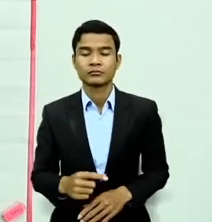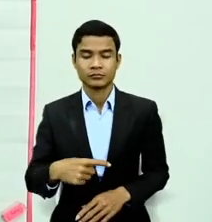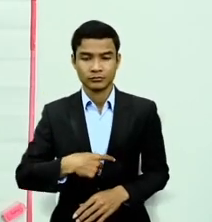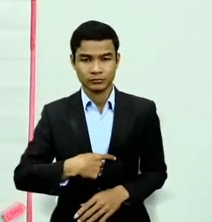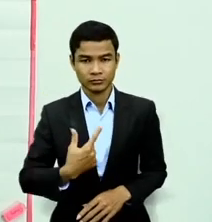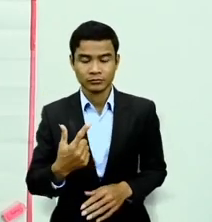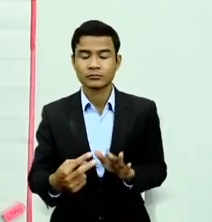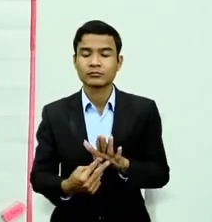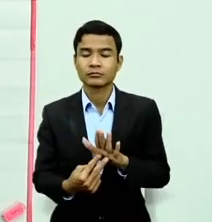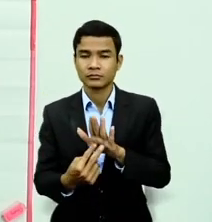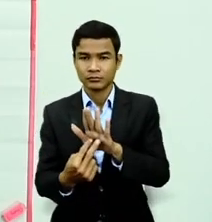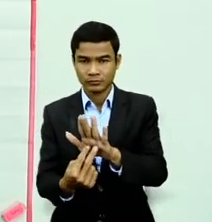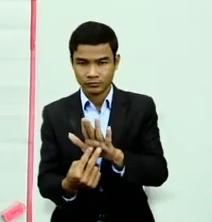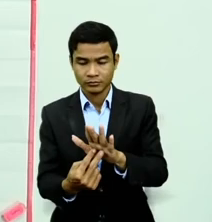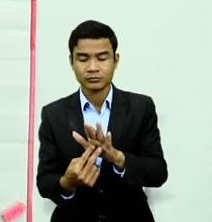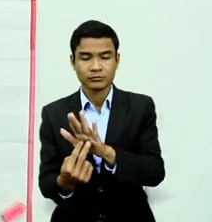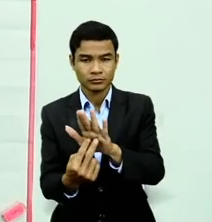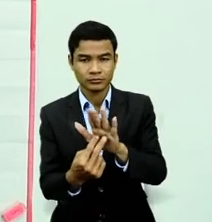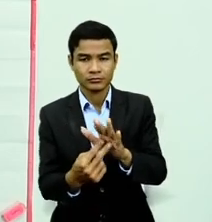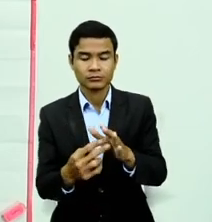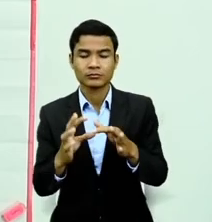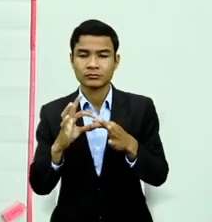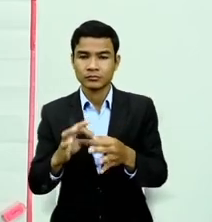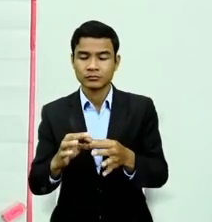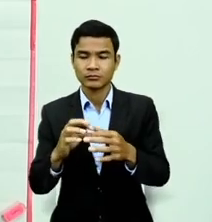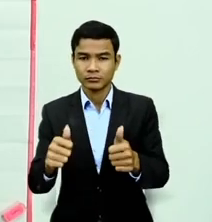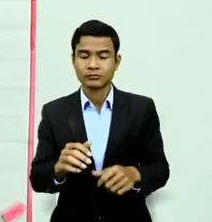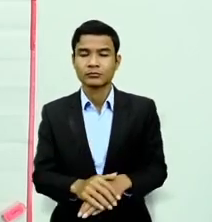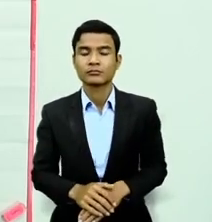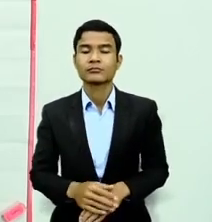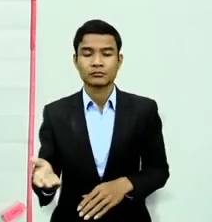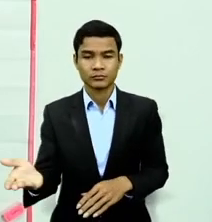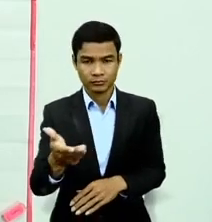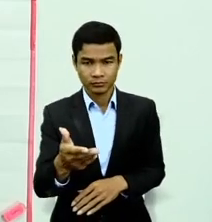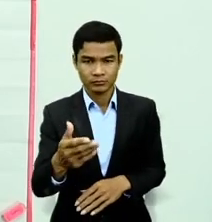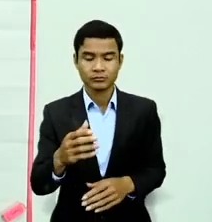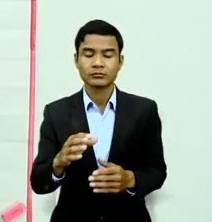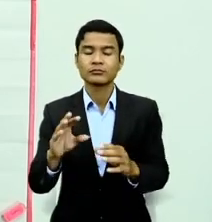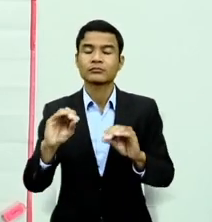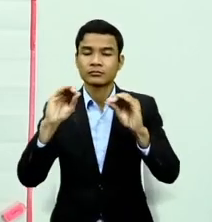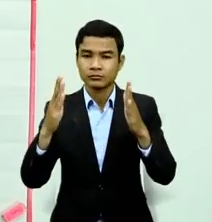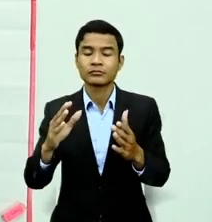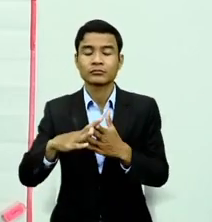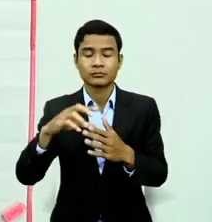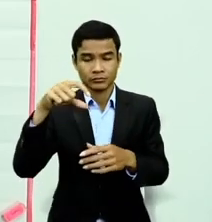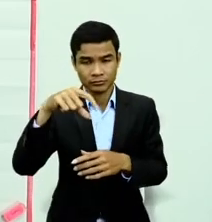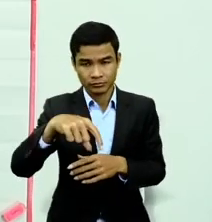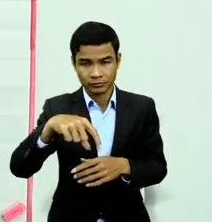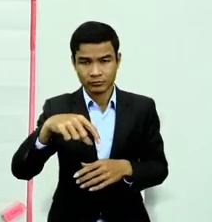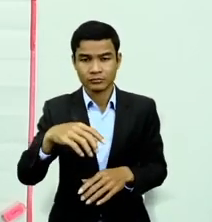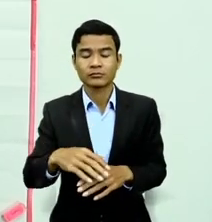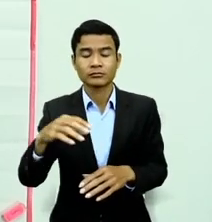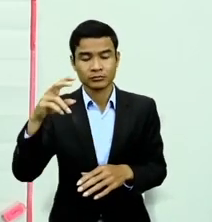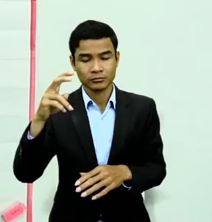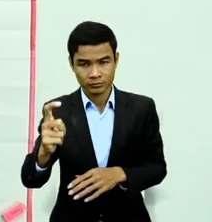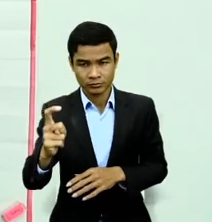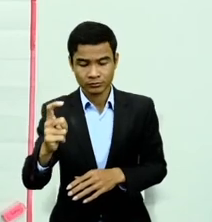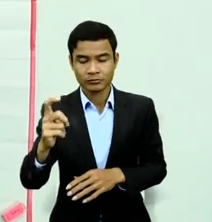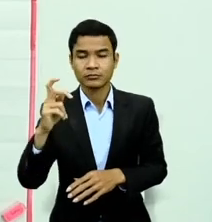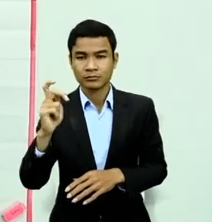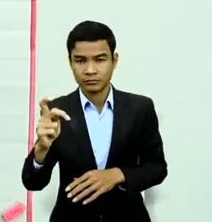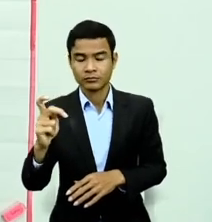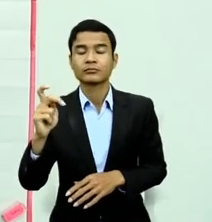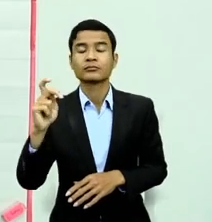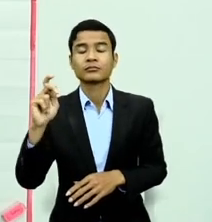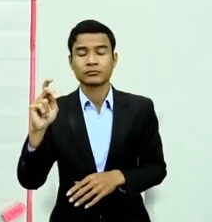bằng hán pi tùm nè tùm nồng là ò chán chăng cứ nè cứ miền có miền khó miền